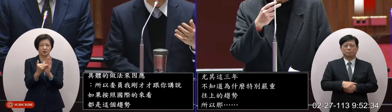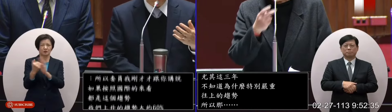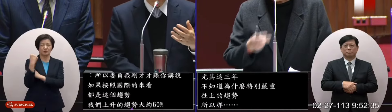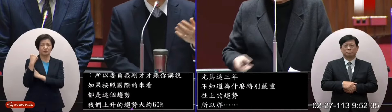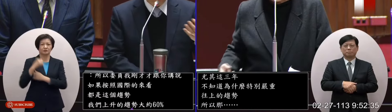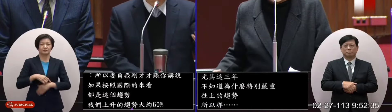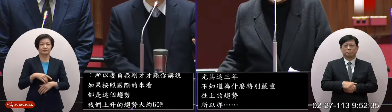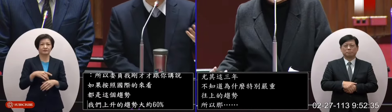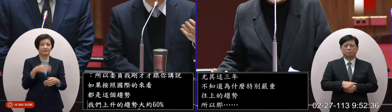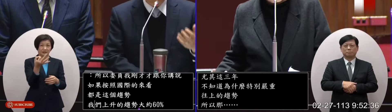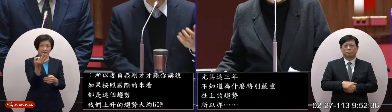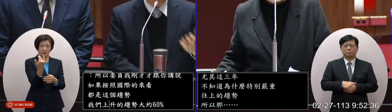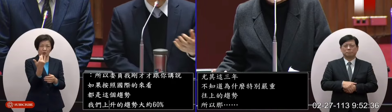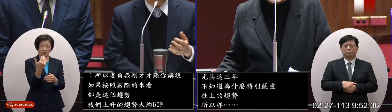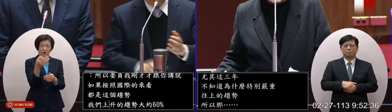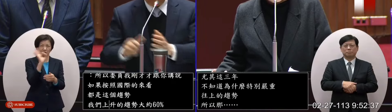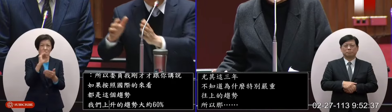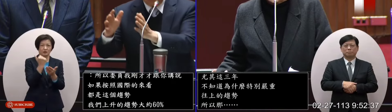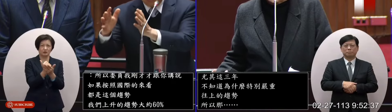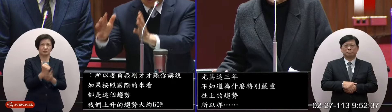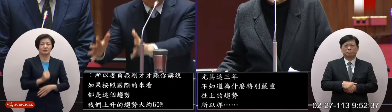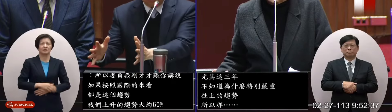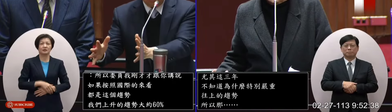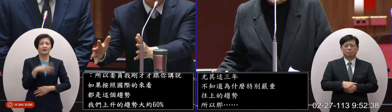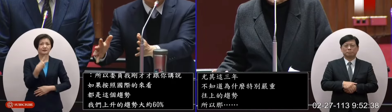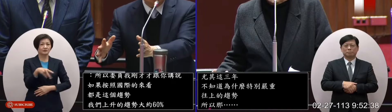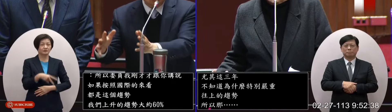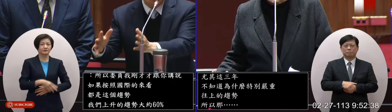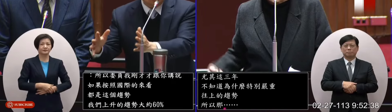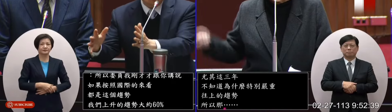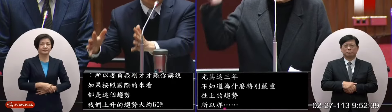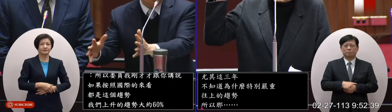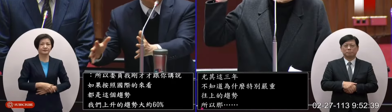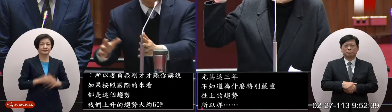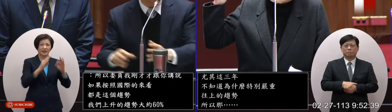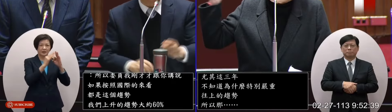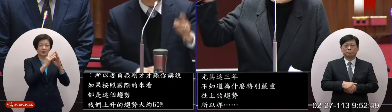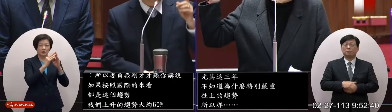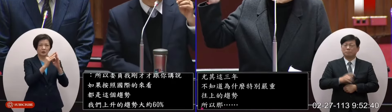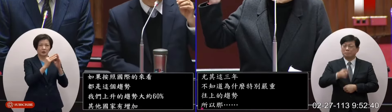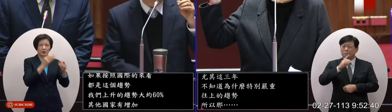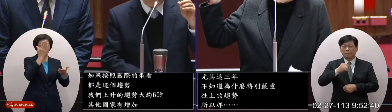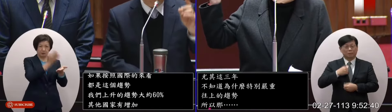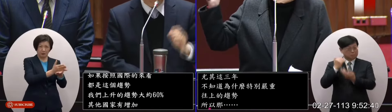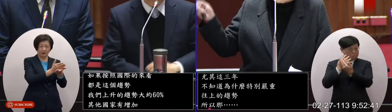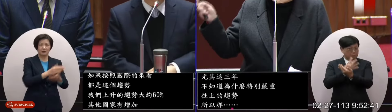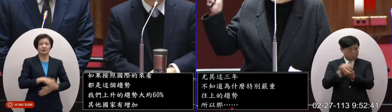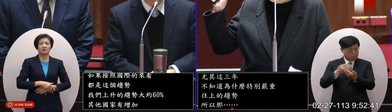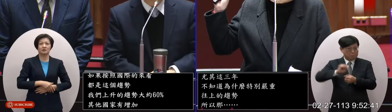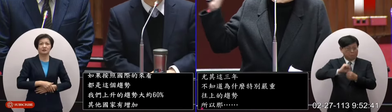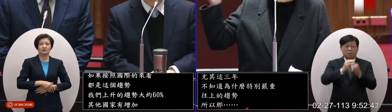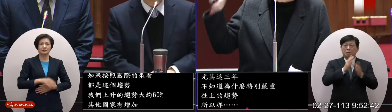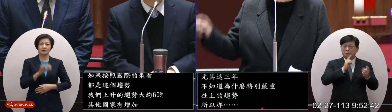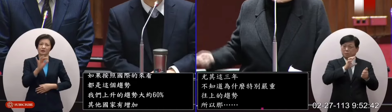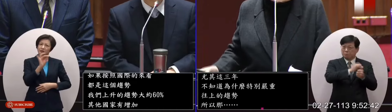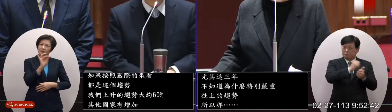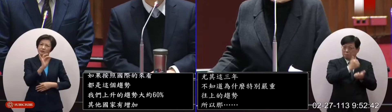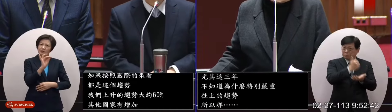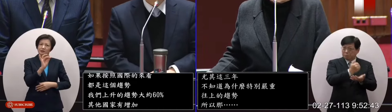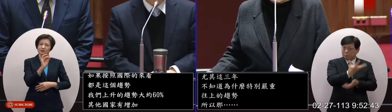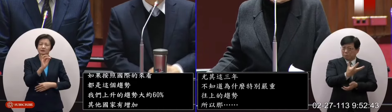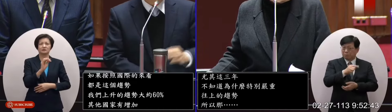回来的这一些金额，还有在这个银行的蓝柜的金额， 是因为黑数增加，还是因为你抓到的比